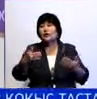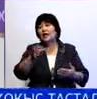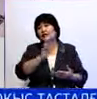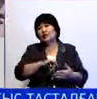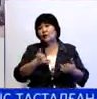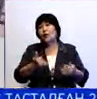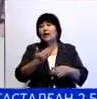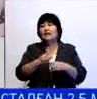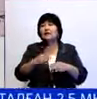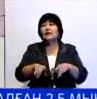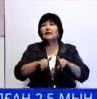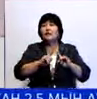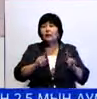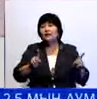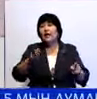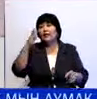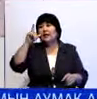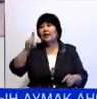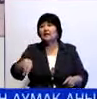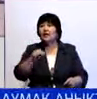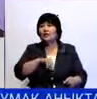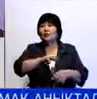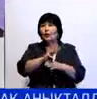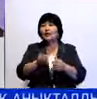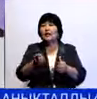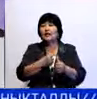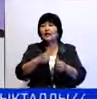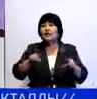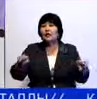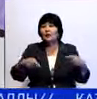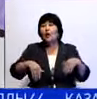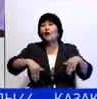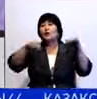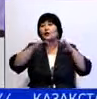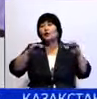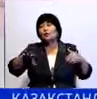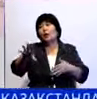болуы, саланың саңғырына бойлаған талант иесінің еңбегін ұлықтап, есімін жаңғырту өскелең